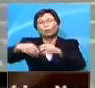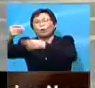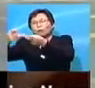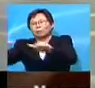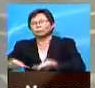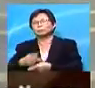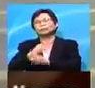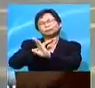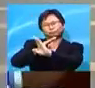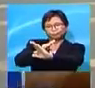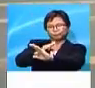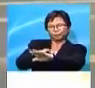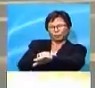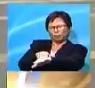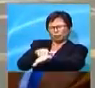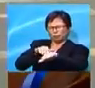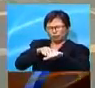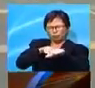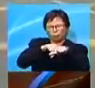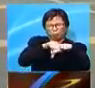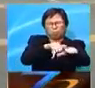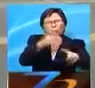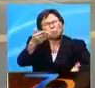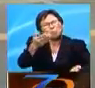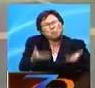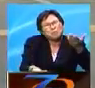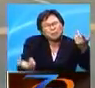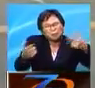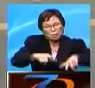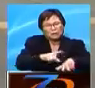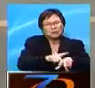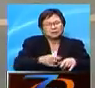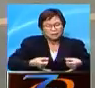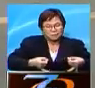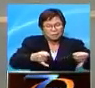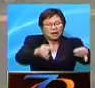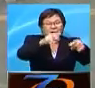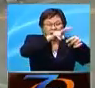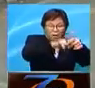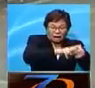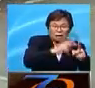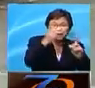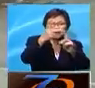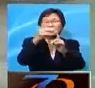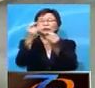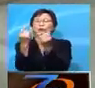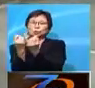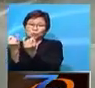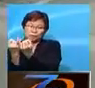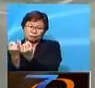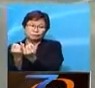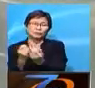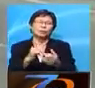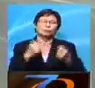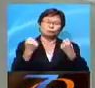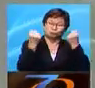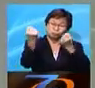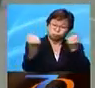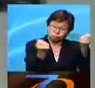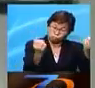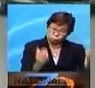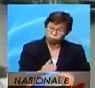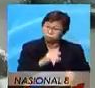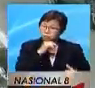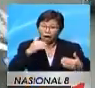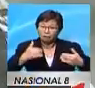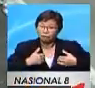mengelak kesesakan jalan raya yang dijangka berlaku di jalan persekutuan Klang ke teluk Intan pengguna Jalan Raya lain yang tidak